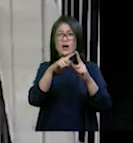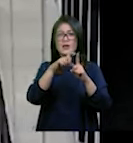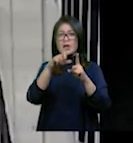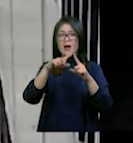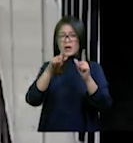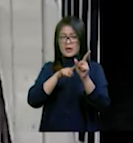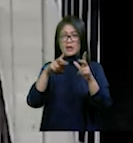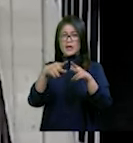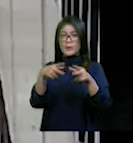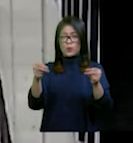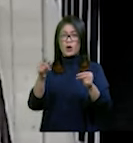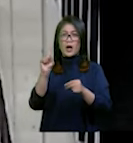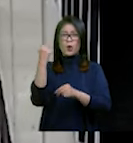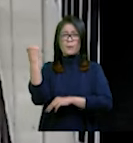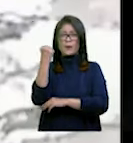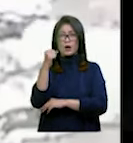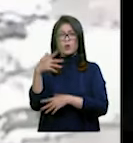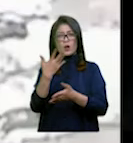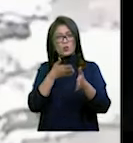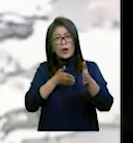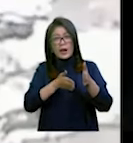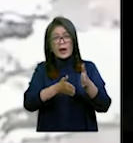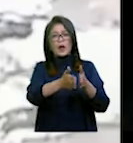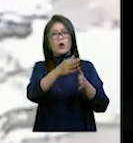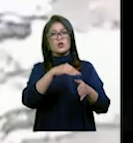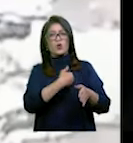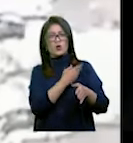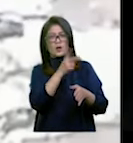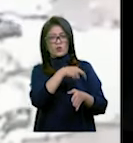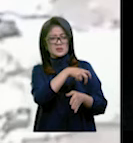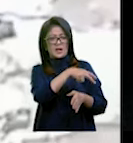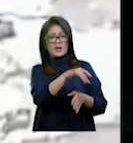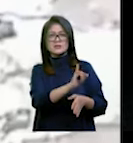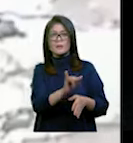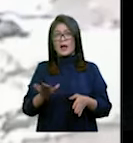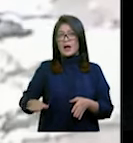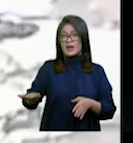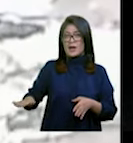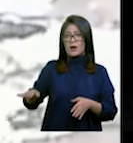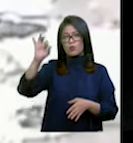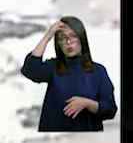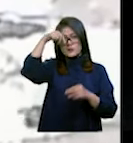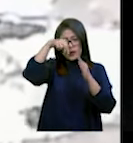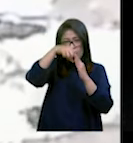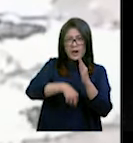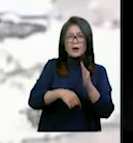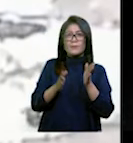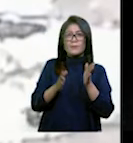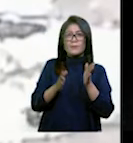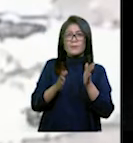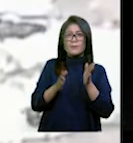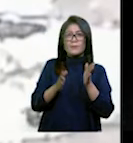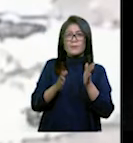Kota Depok awalnya pelaku sempat melewati korban yang berjalan kaki bersama anaknya polisi mendalami identitas pelaku dari plat nomor sepeda